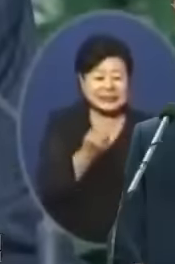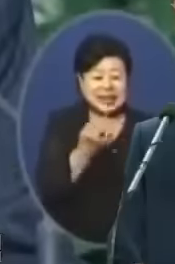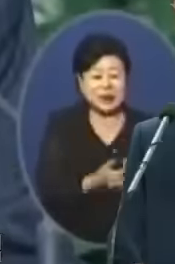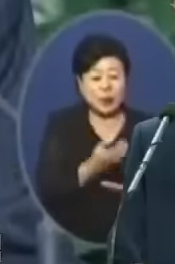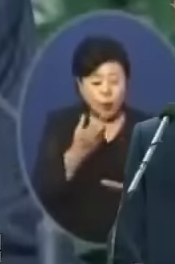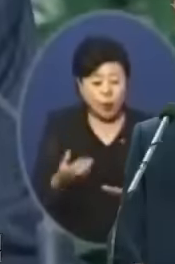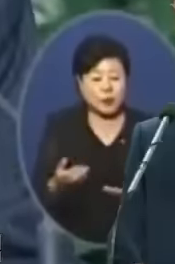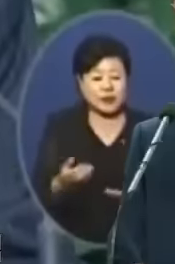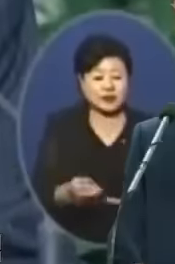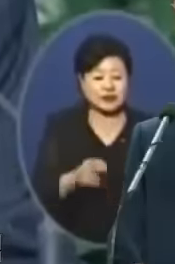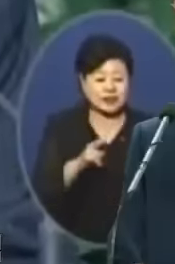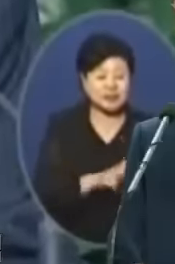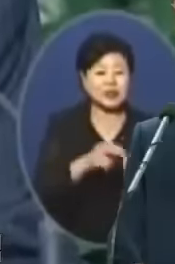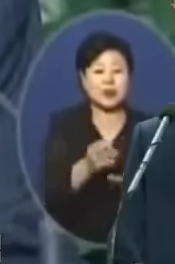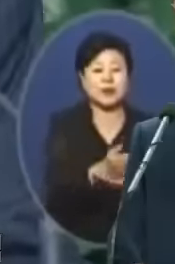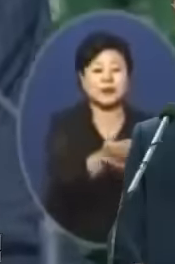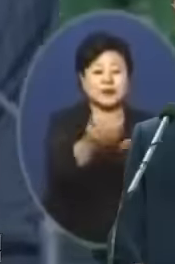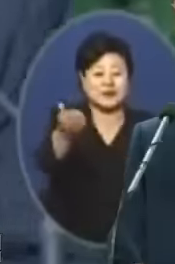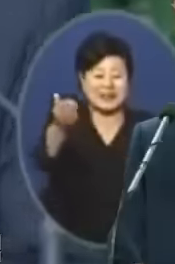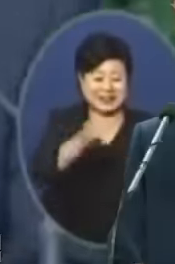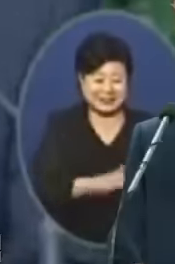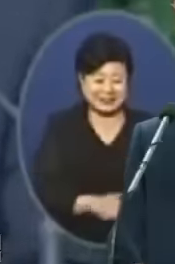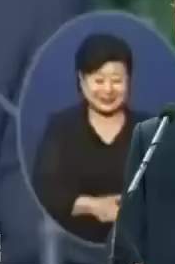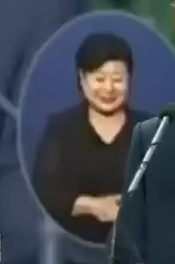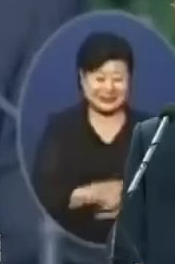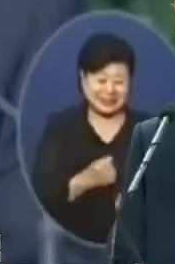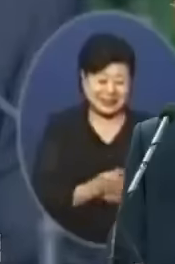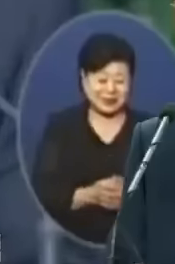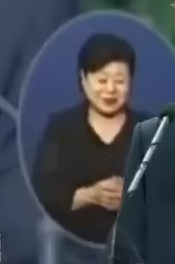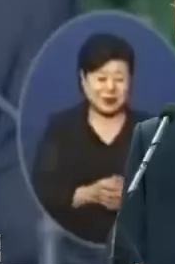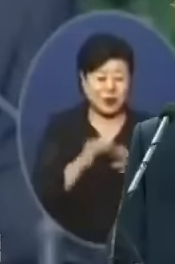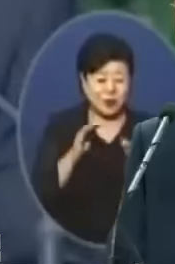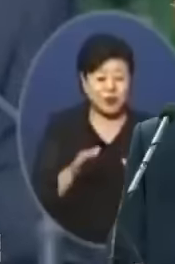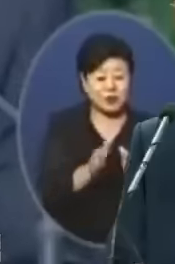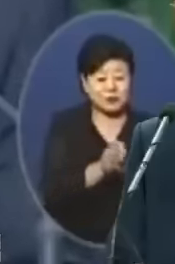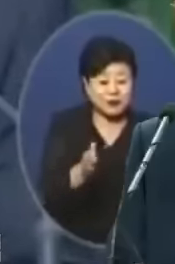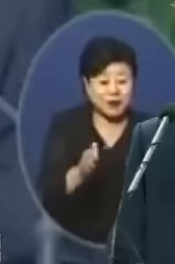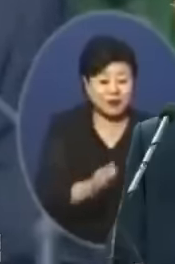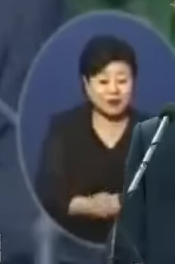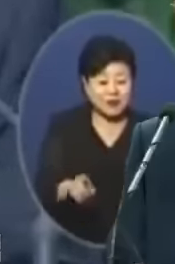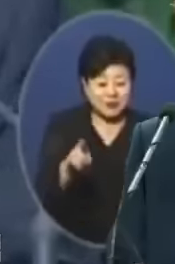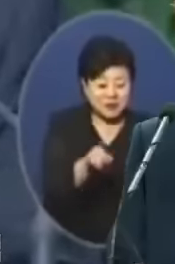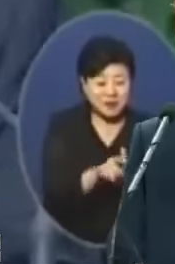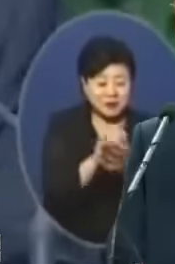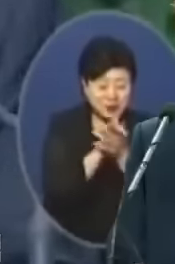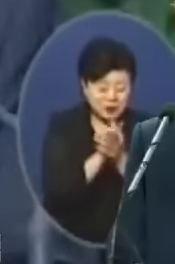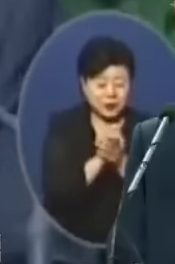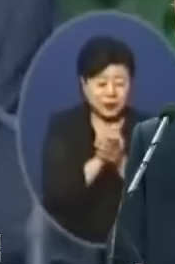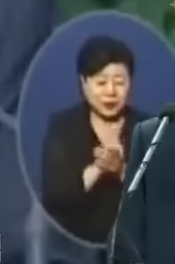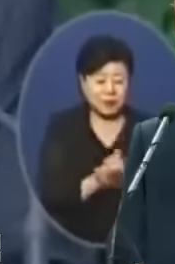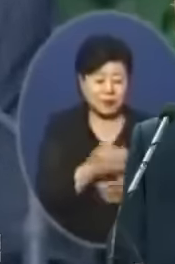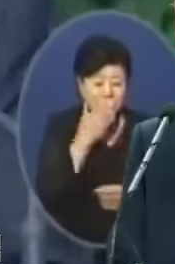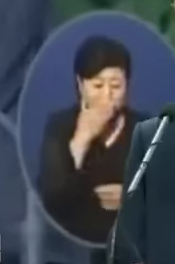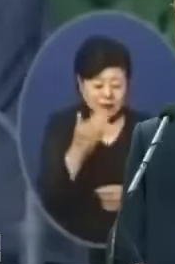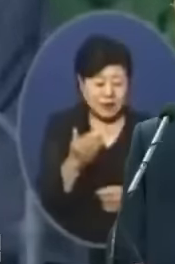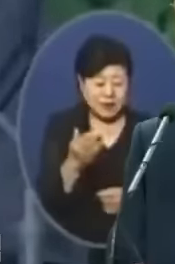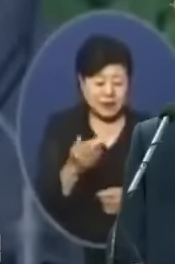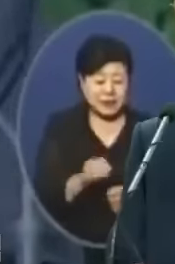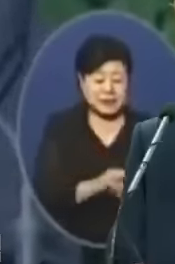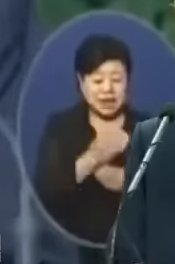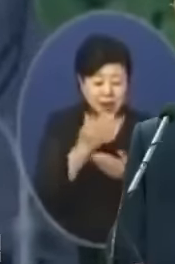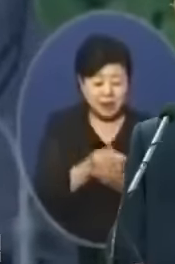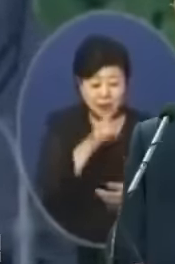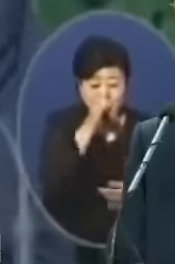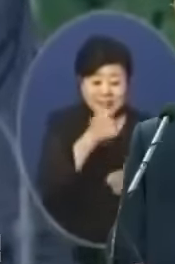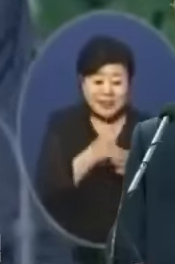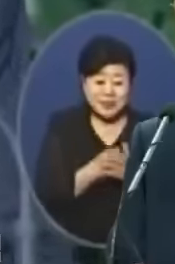옮기는 역사를 베풀어 주신다. 그러므로 여러분께서 오늘부터 믿음으로 기도할 수 있는 것은 사랑받고 있기